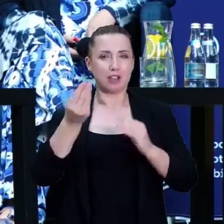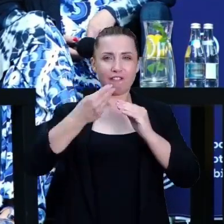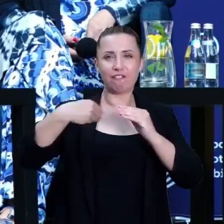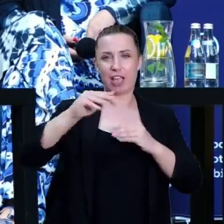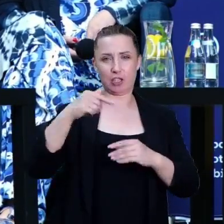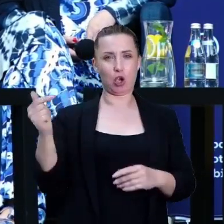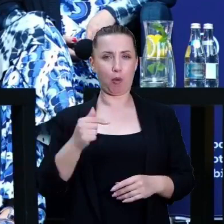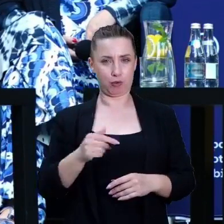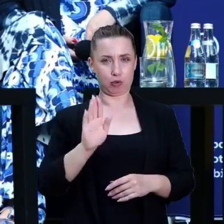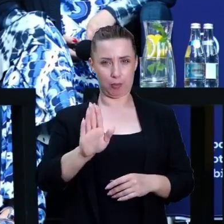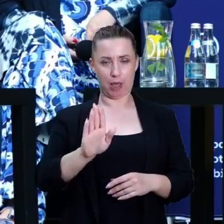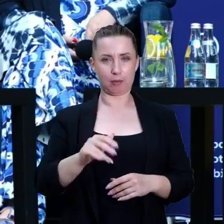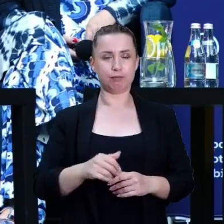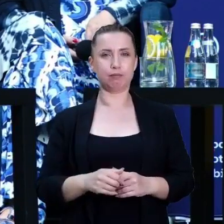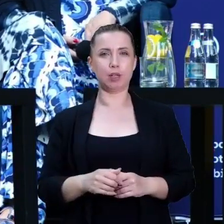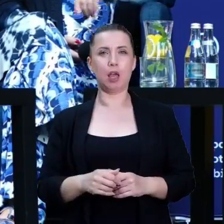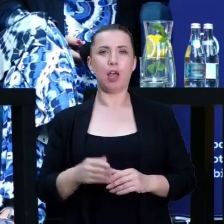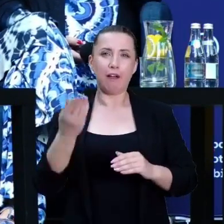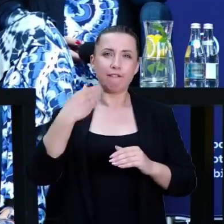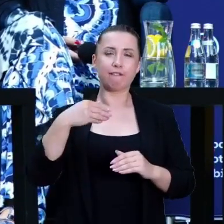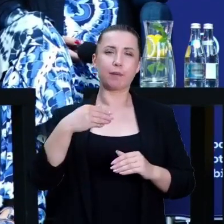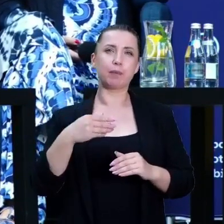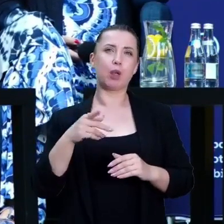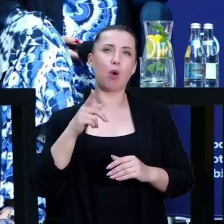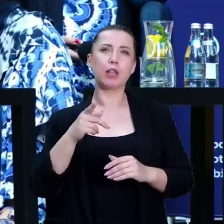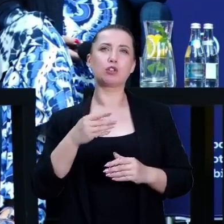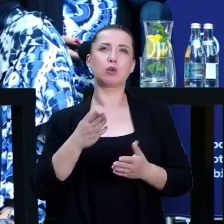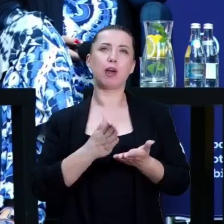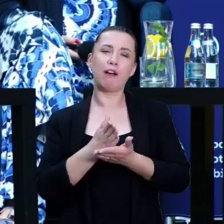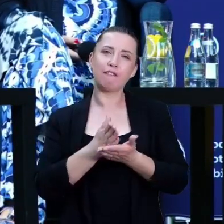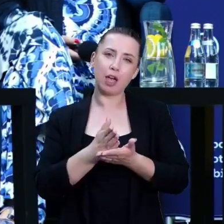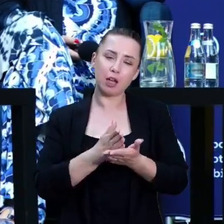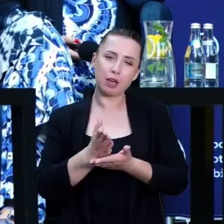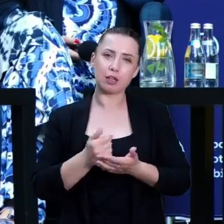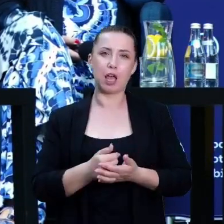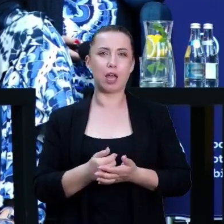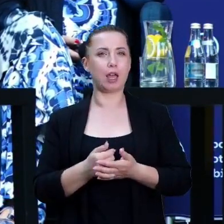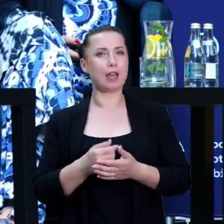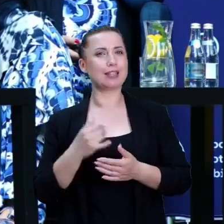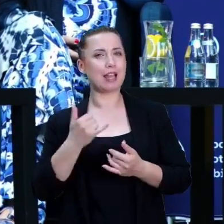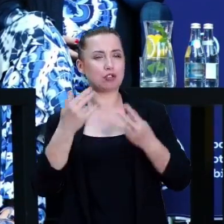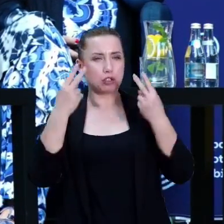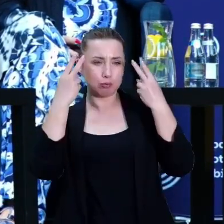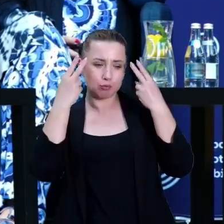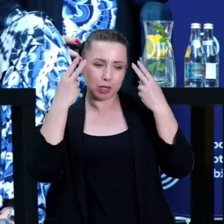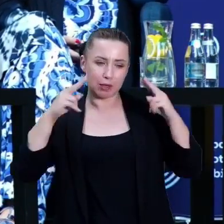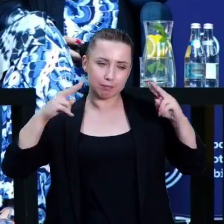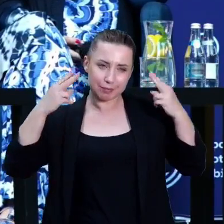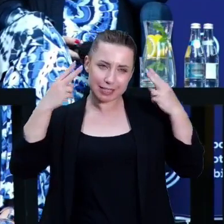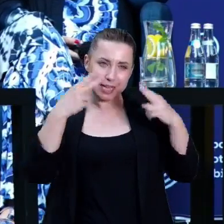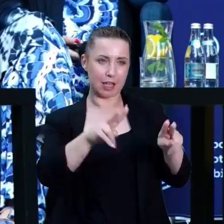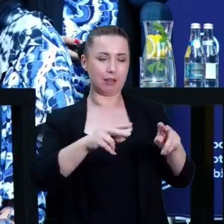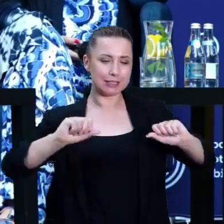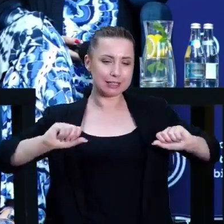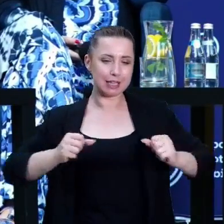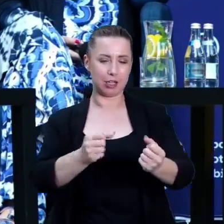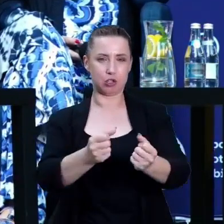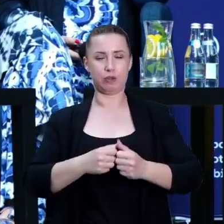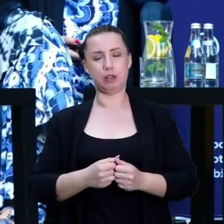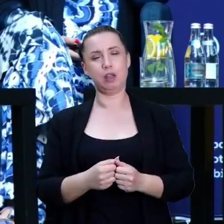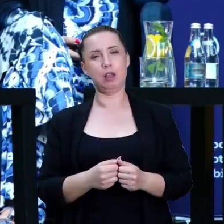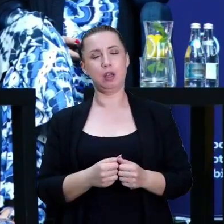takie obowiązkowe, można na nich liczyć, są lojalne, super oddane zawsze projektowi.